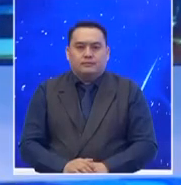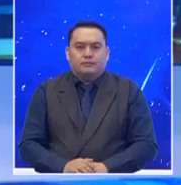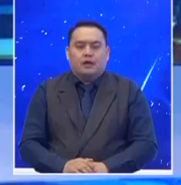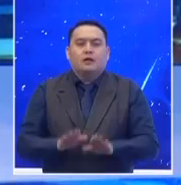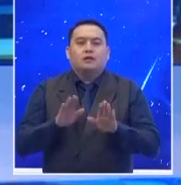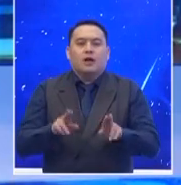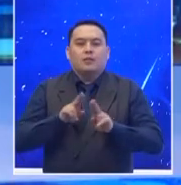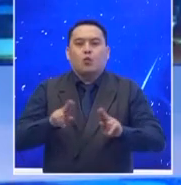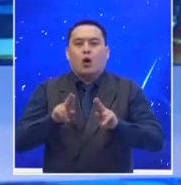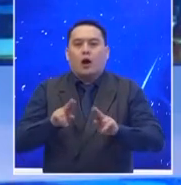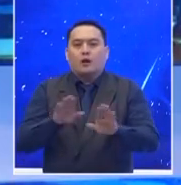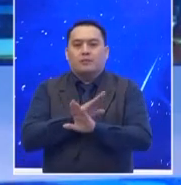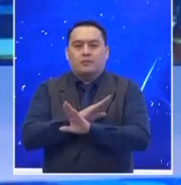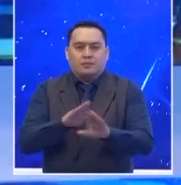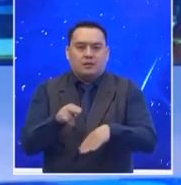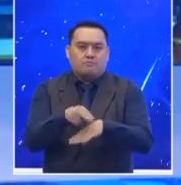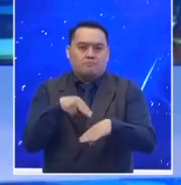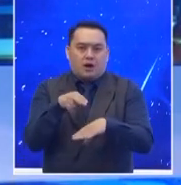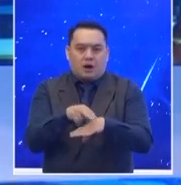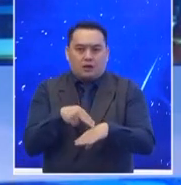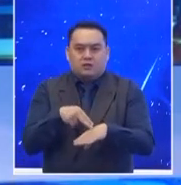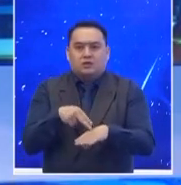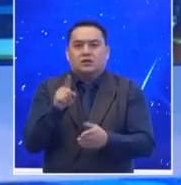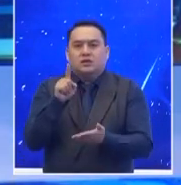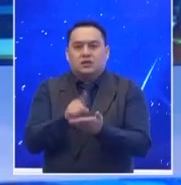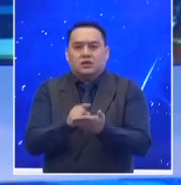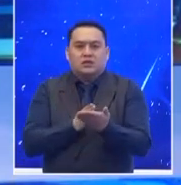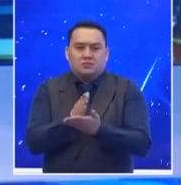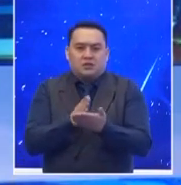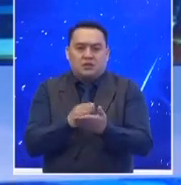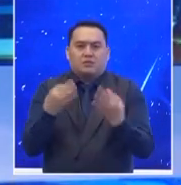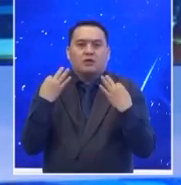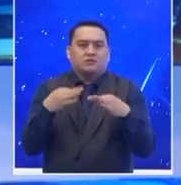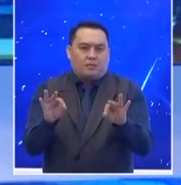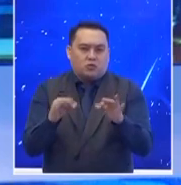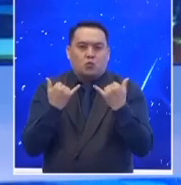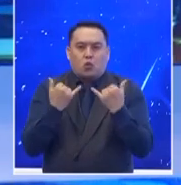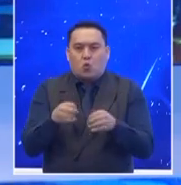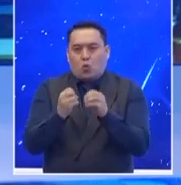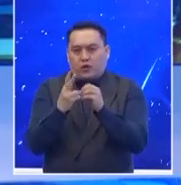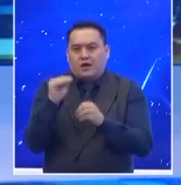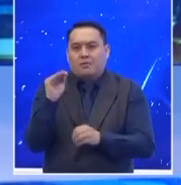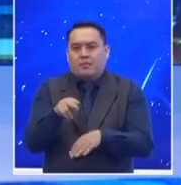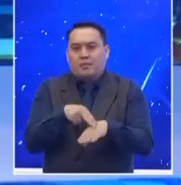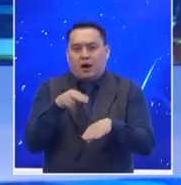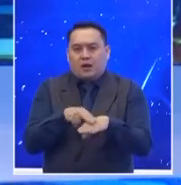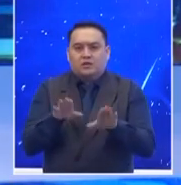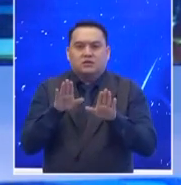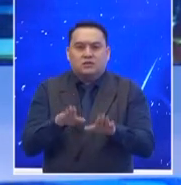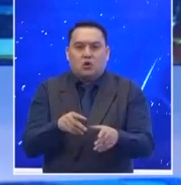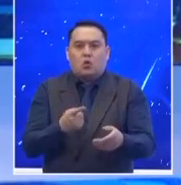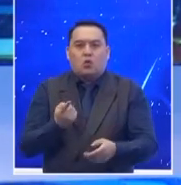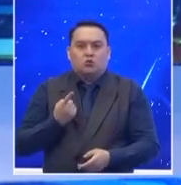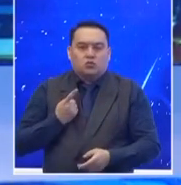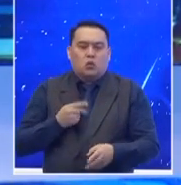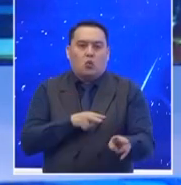Енді тек мұғалімдер емес, полицейлер де өзіне тән емес қызметтен босатылады. Өткені бүгінде 12 мың полиция қызметкері тек нысан күзетіп